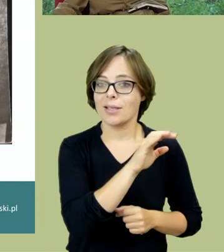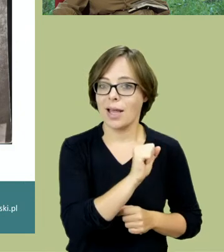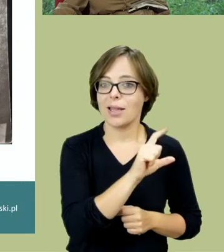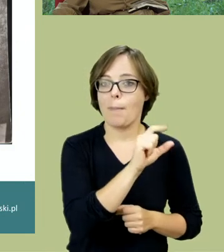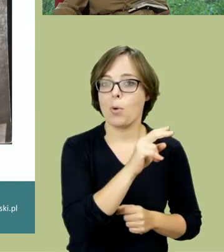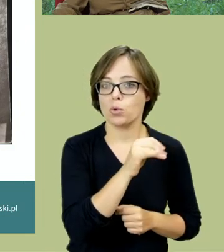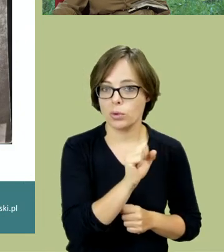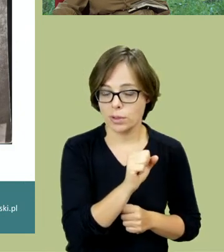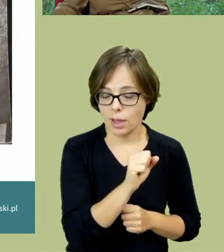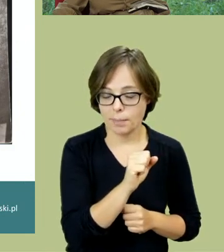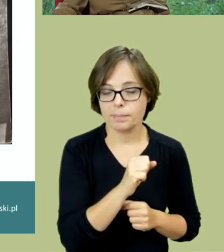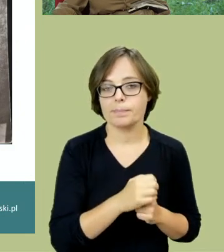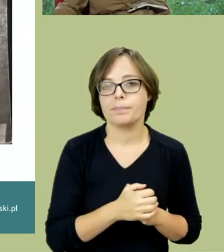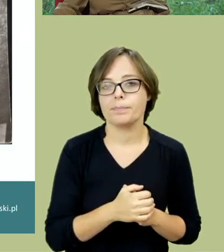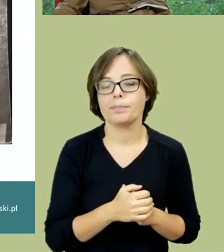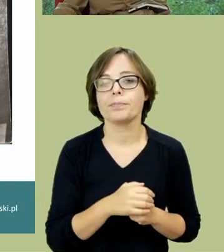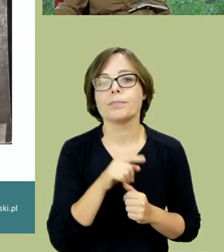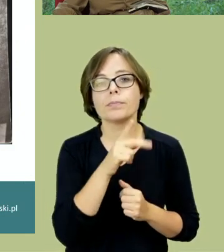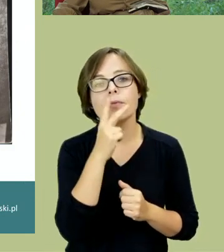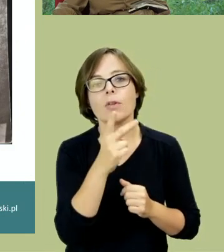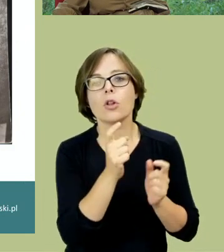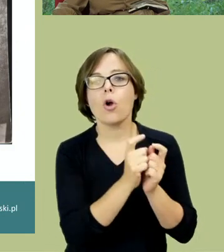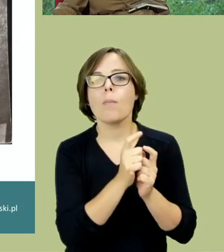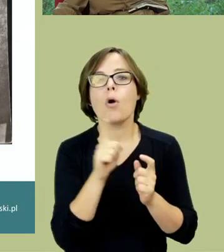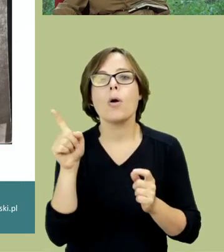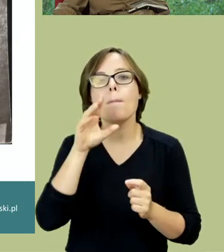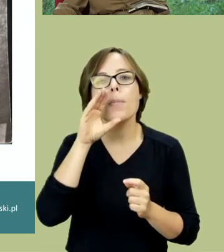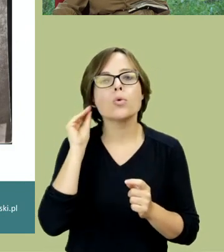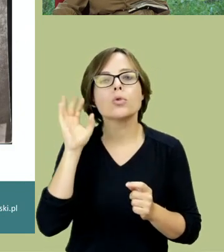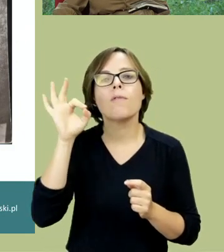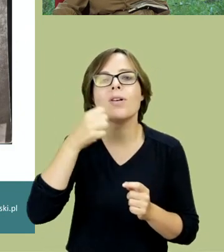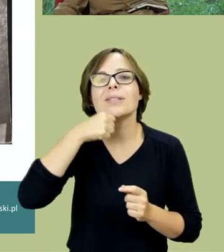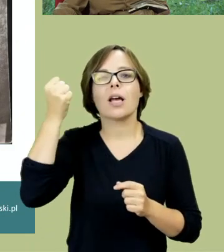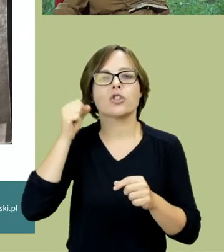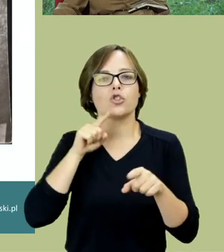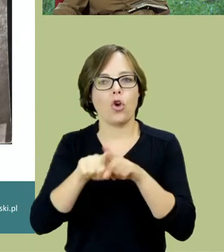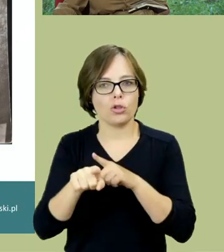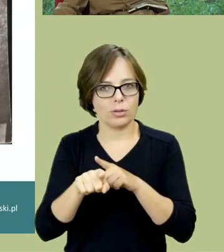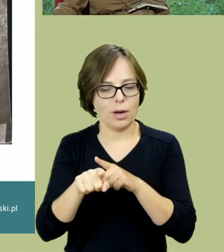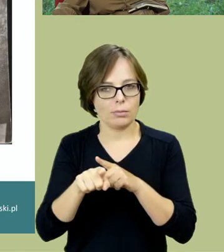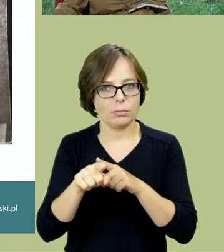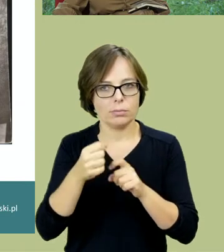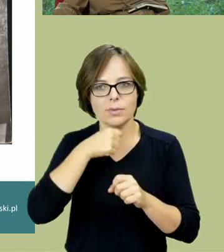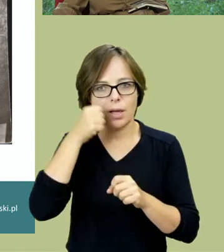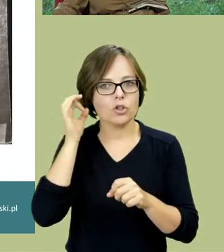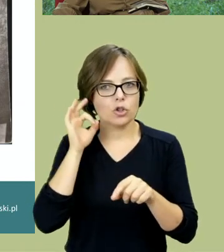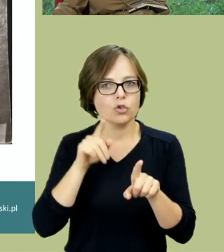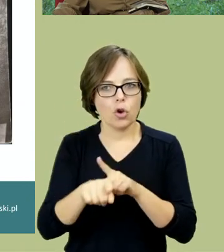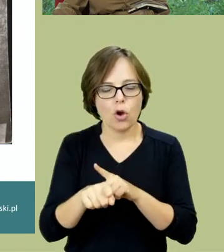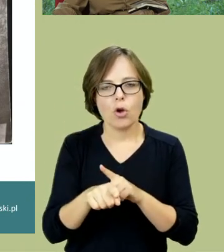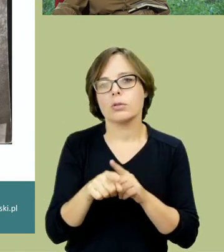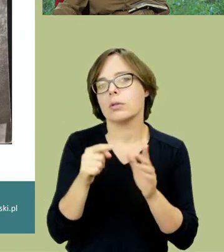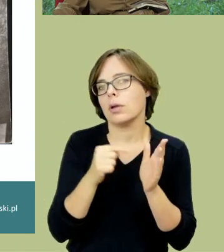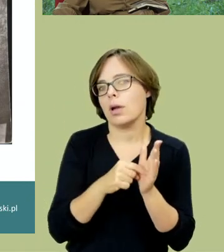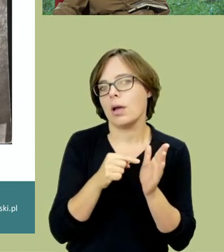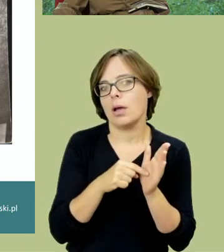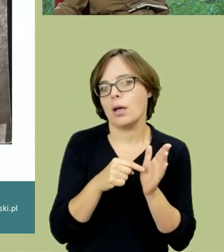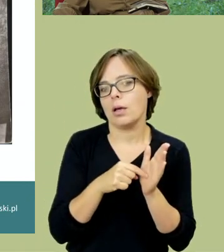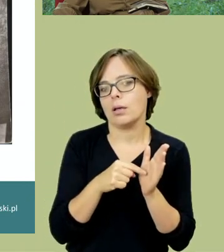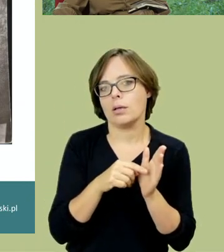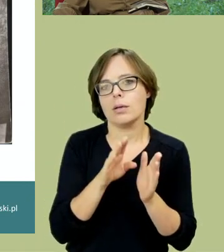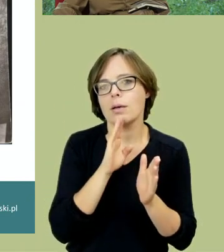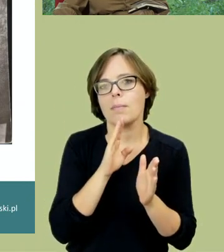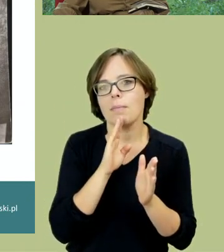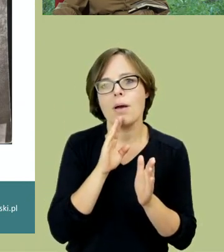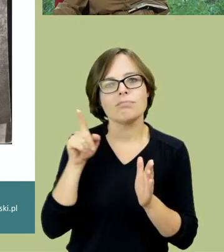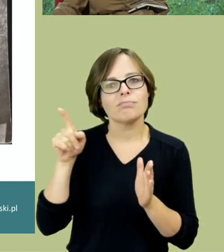Gadynacowej. To starsza siostra Józefa Piłsudskiego, siostra, którą chyba najbardziej cenił